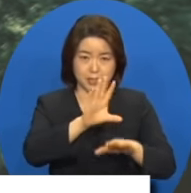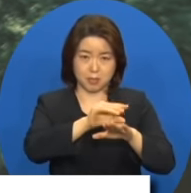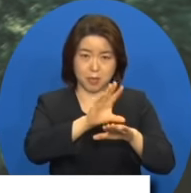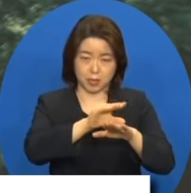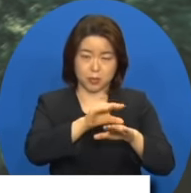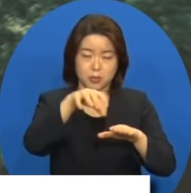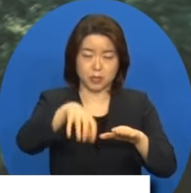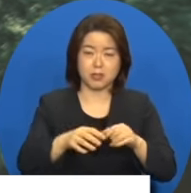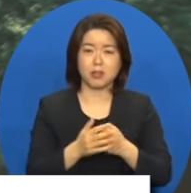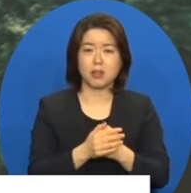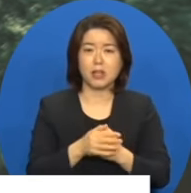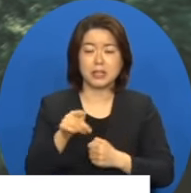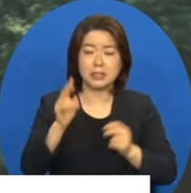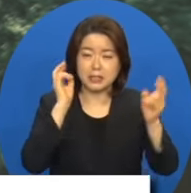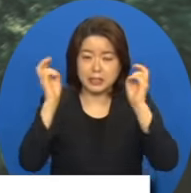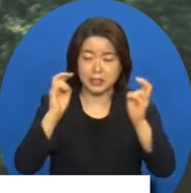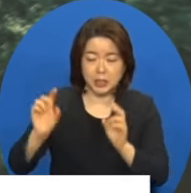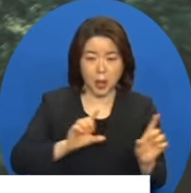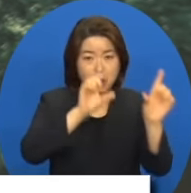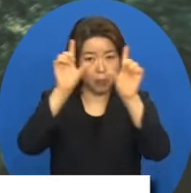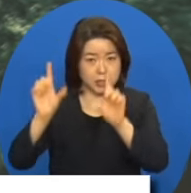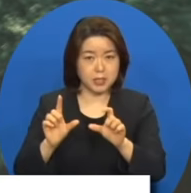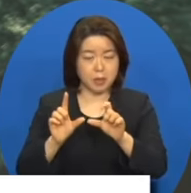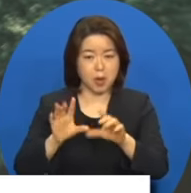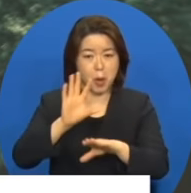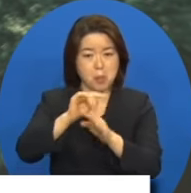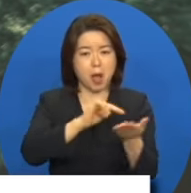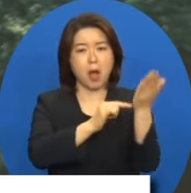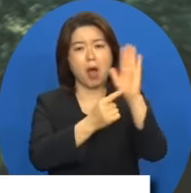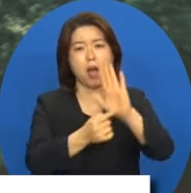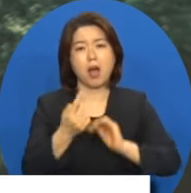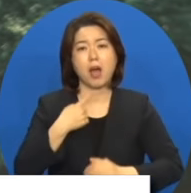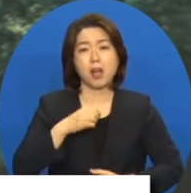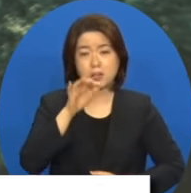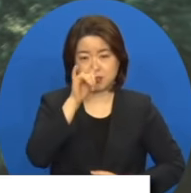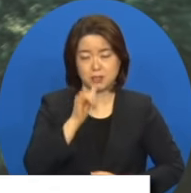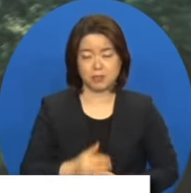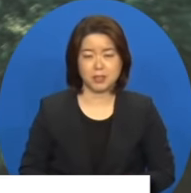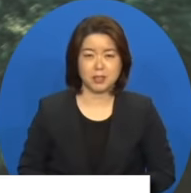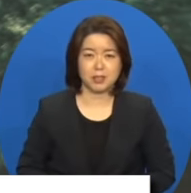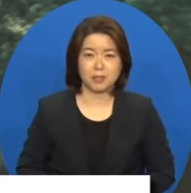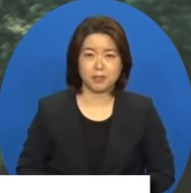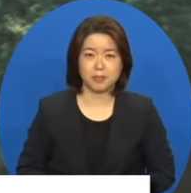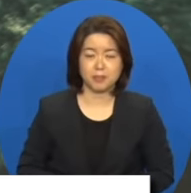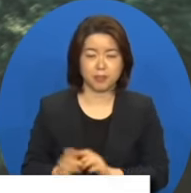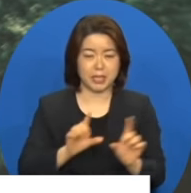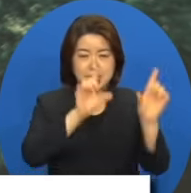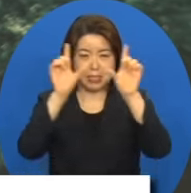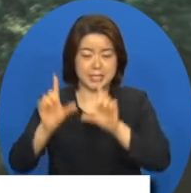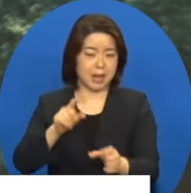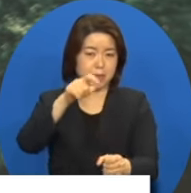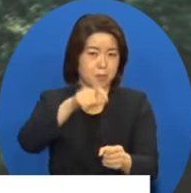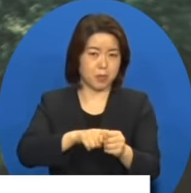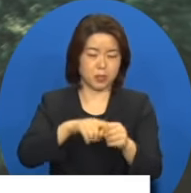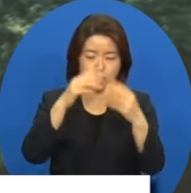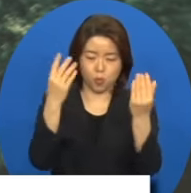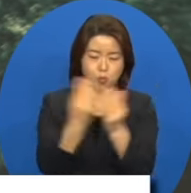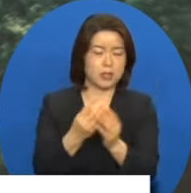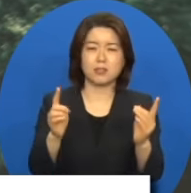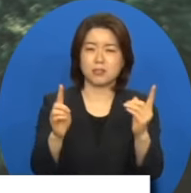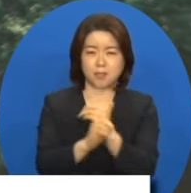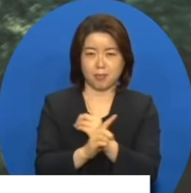그의 기억과 삶을 방영하기도 했습니다. 삶의 목적이 완전히 달라진